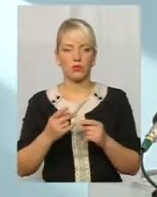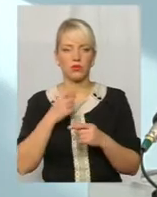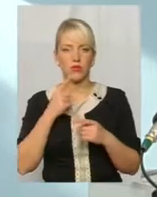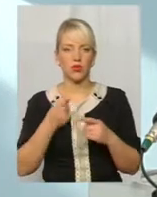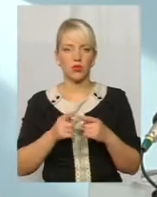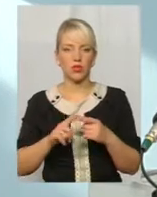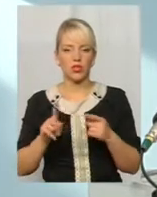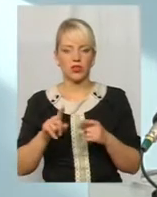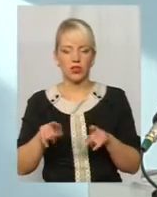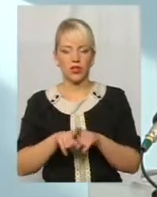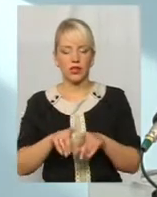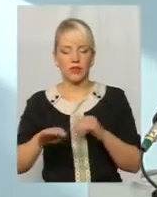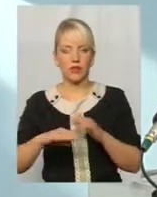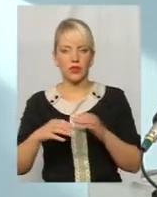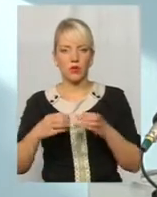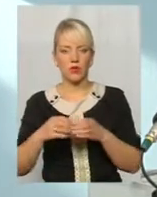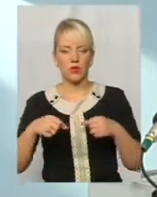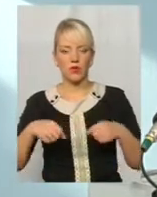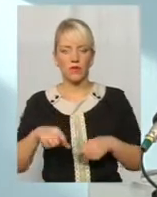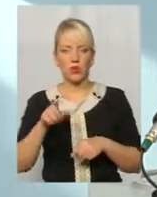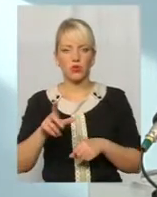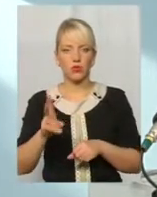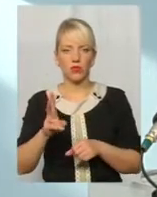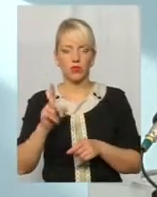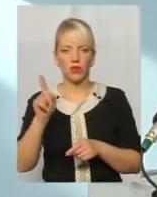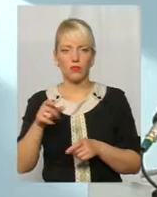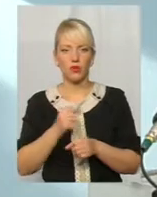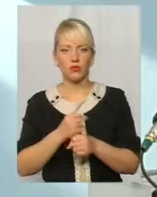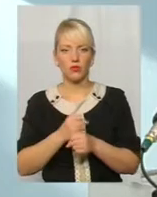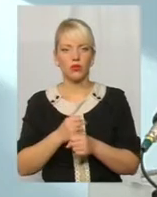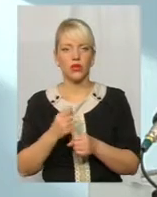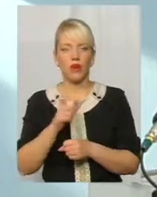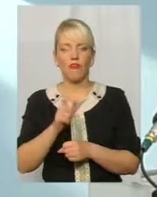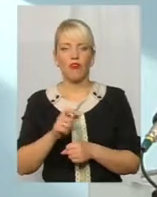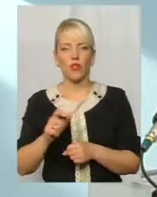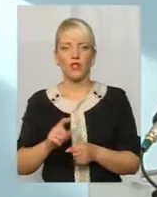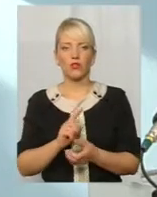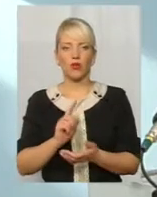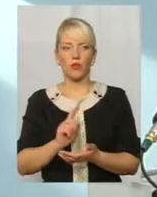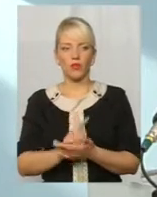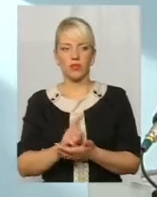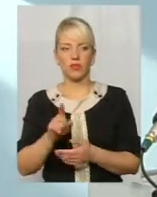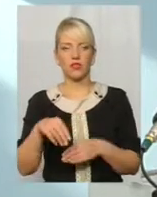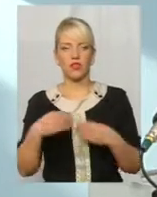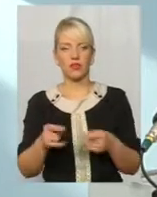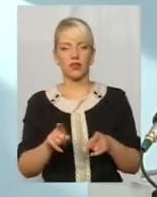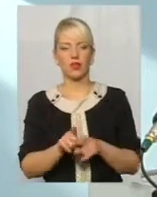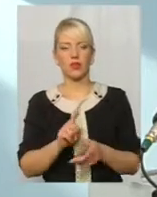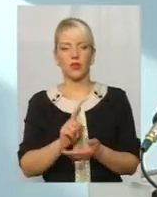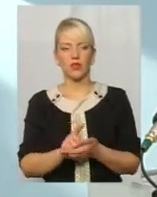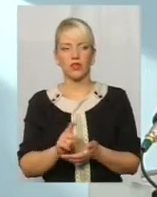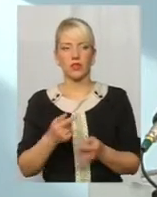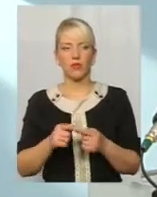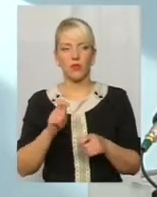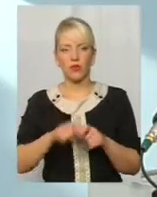підрозділи, уповноважені особи, які працюють там, вони зобов'язані, покладений такий обов'язок на них, лише